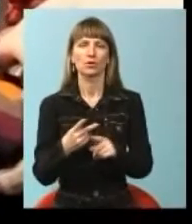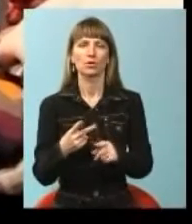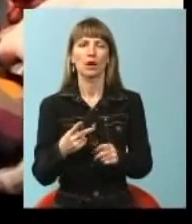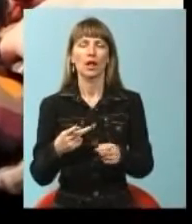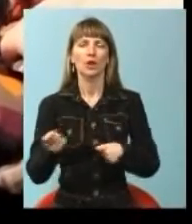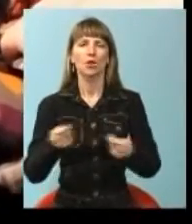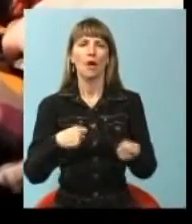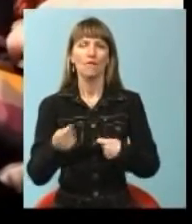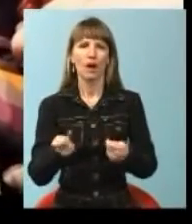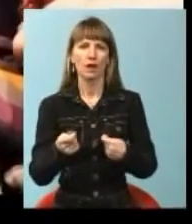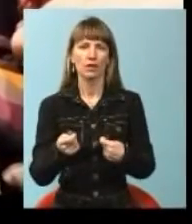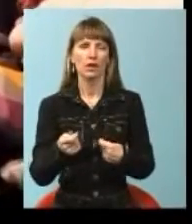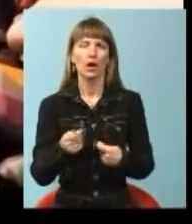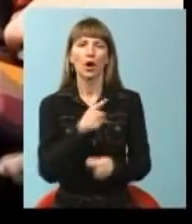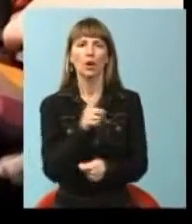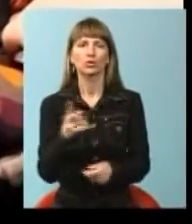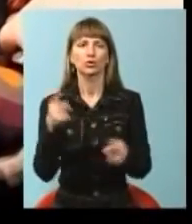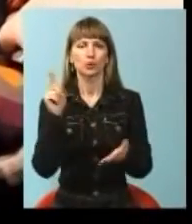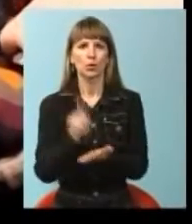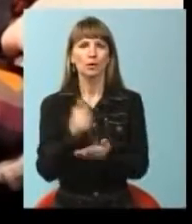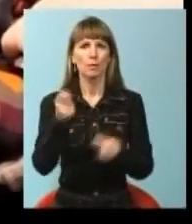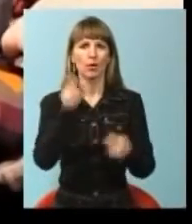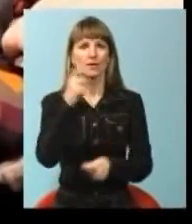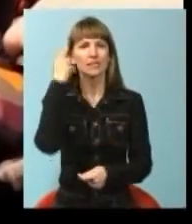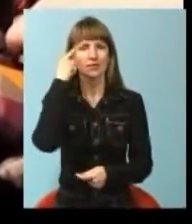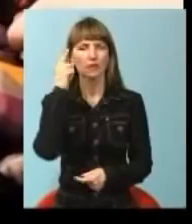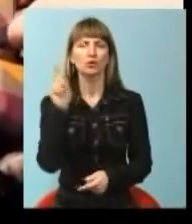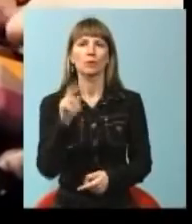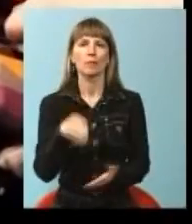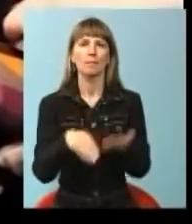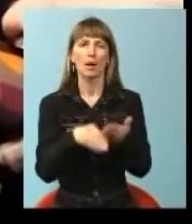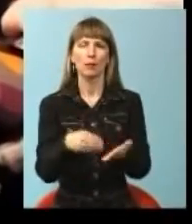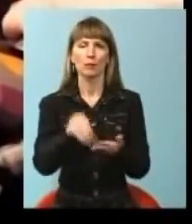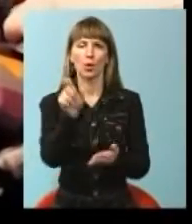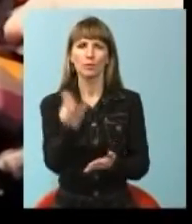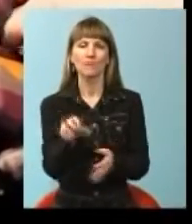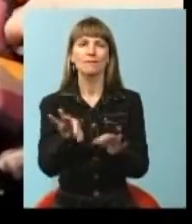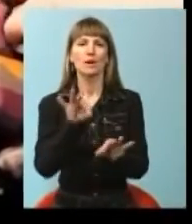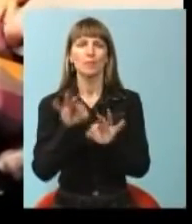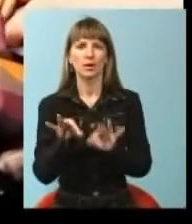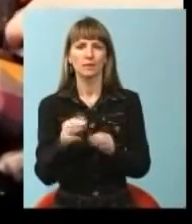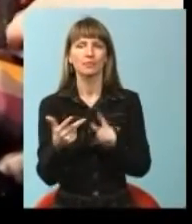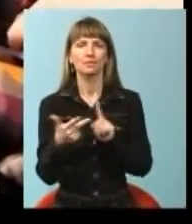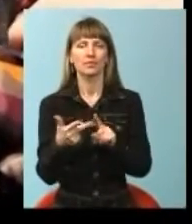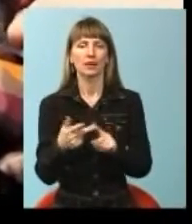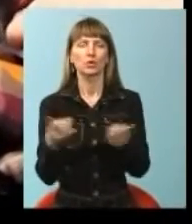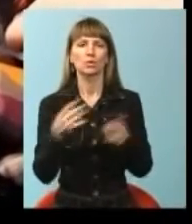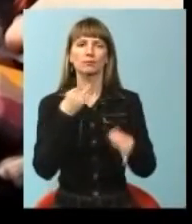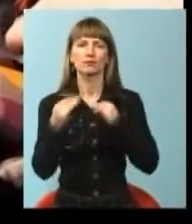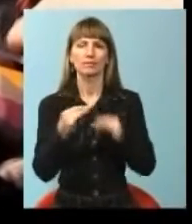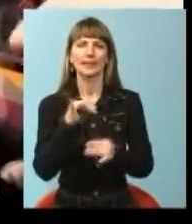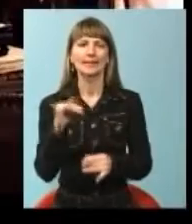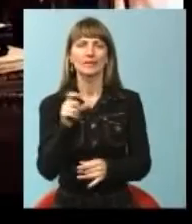товар продавець повинен знати дуже багато, аби допомогти покупцеві обрати його. По-третє, доводиться спілкуватися